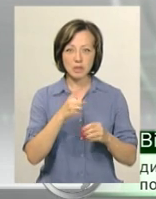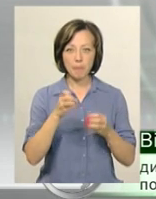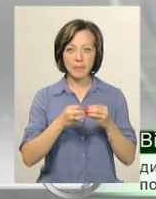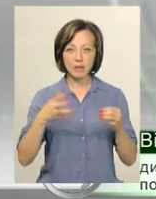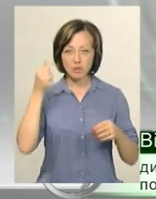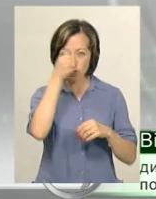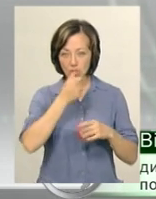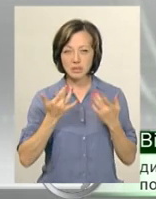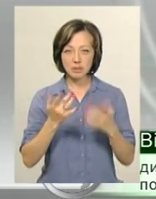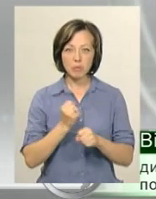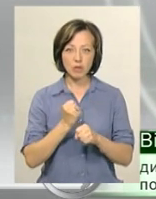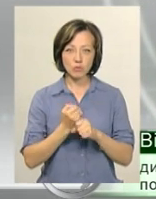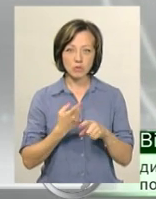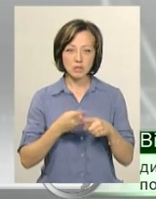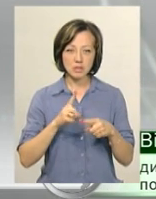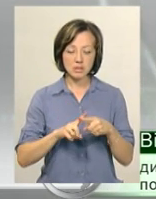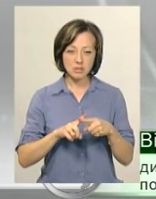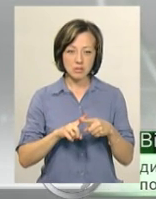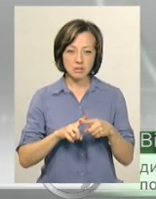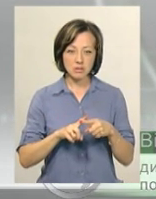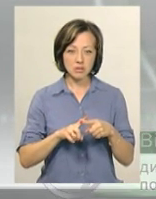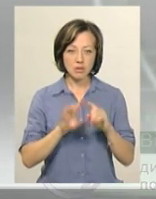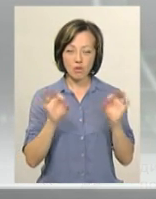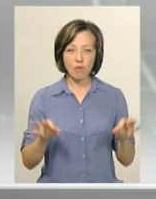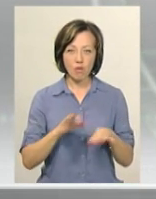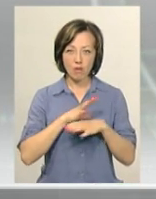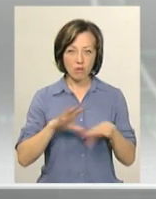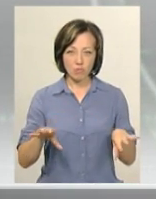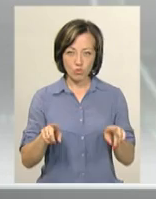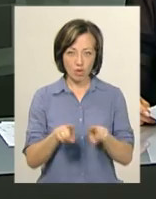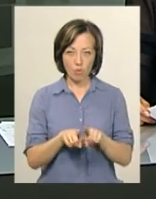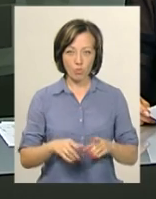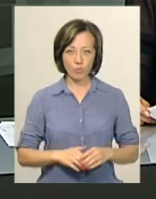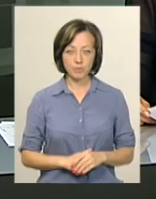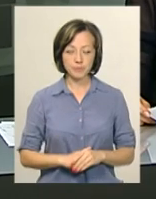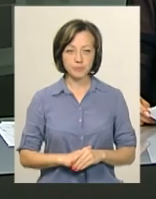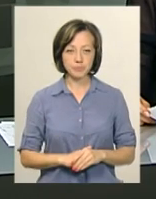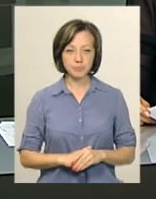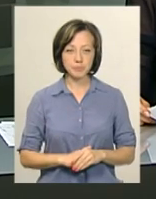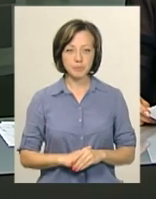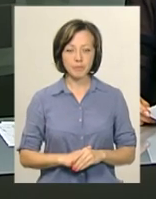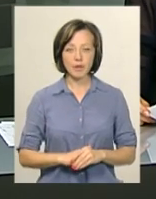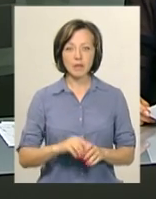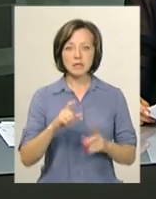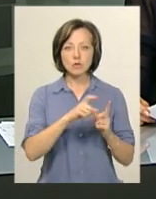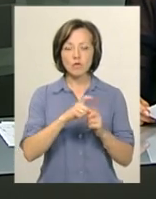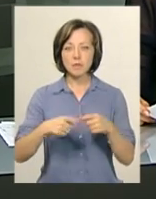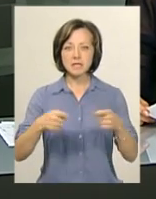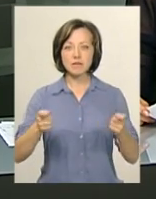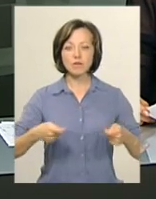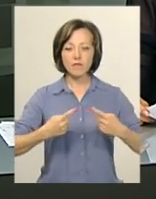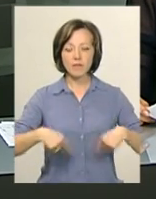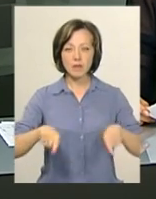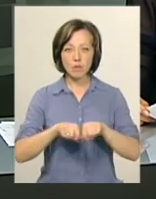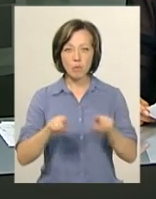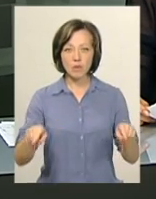я сіко працюю в цій сфері кухонній, понимаєте, я такого ніколи просто не було. За словами завідуючої відділом